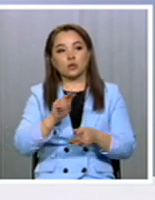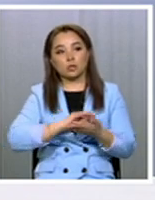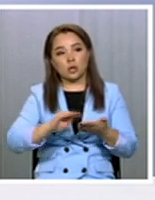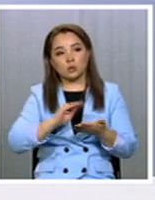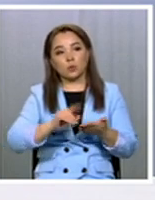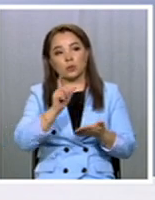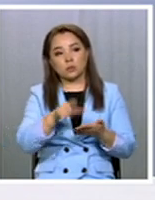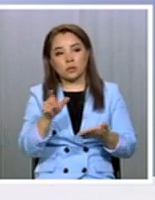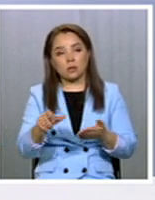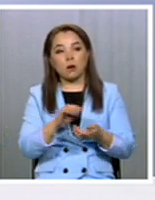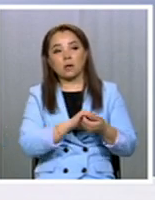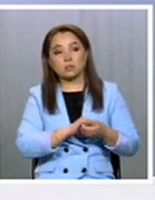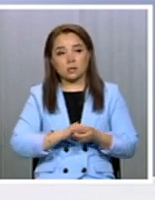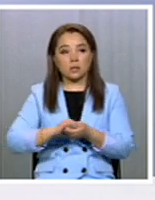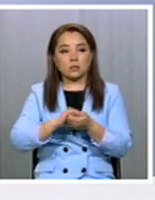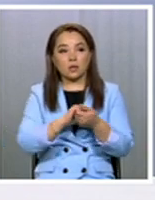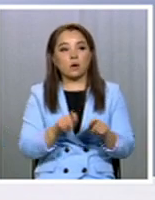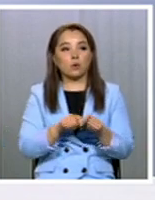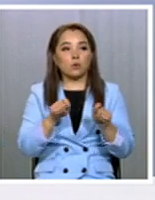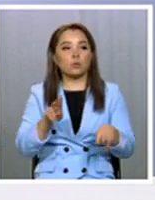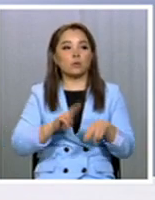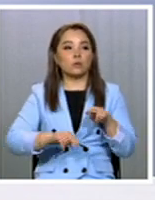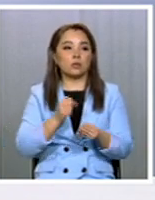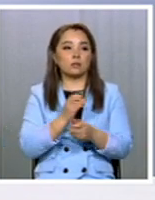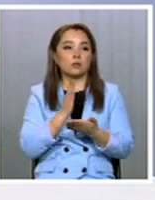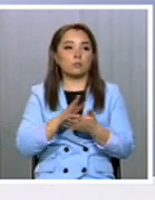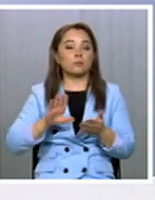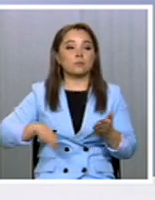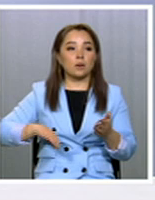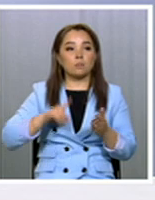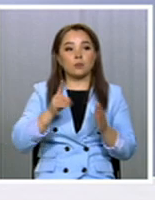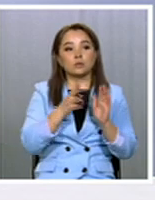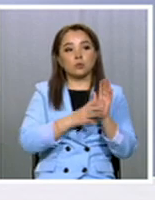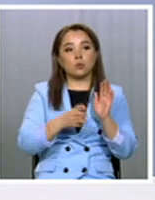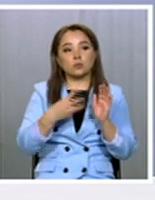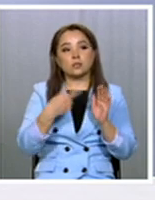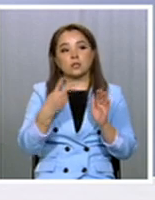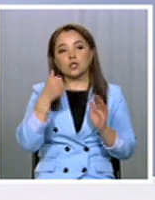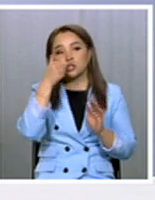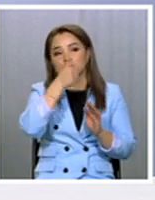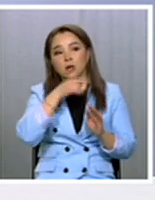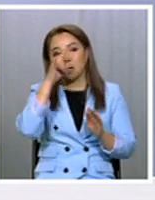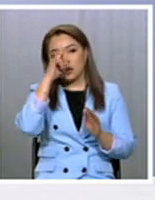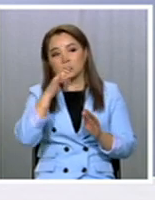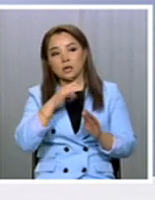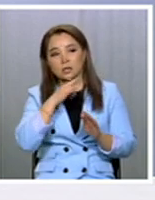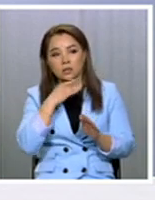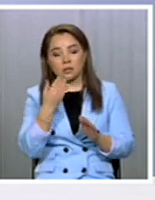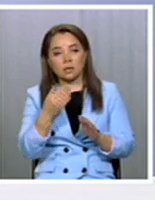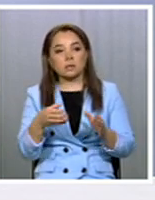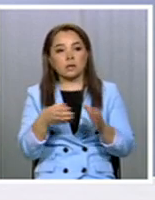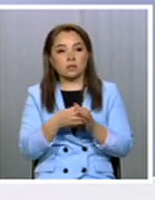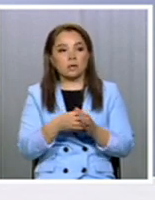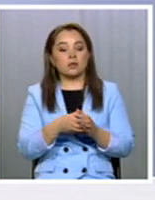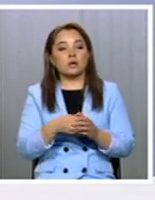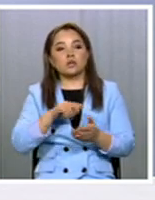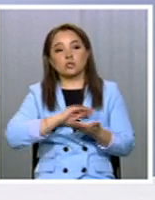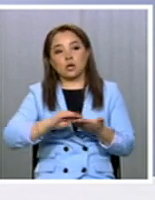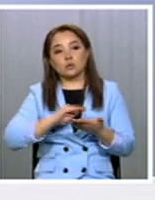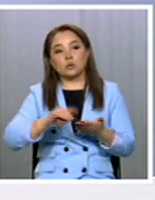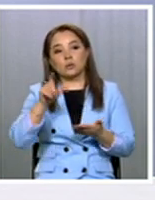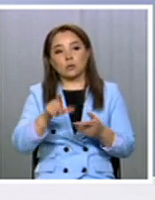жазушыларының ассоциациясы болып құрылды. Кейіннен 1932 жылы Қазақстанның кеңестік жазушылар